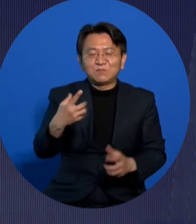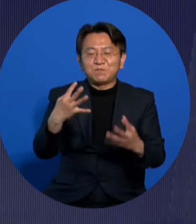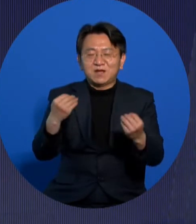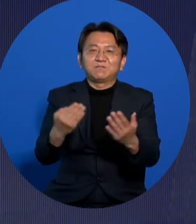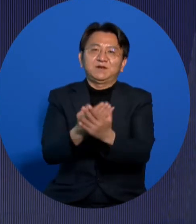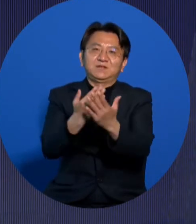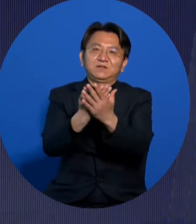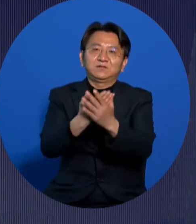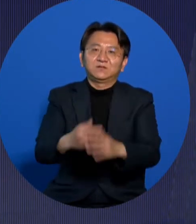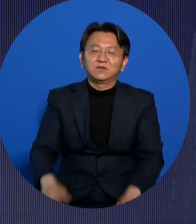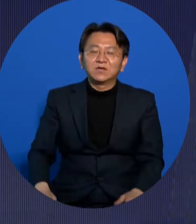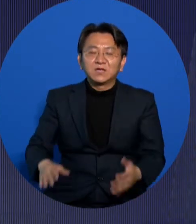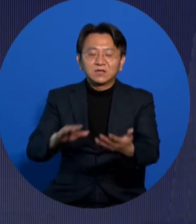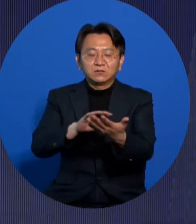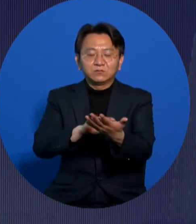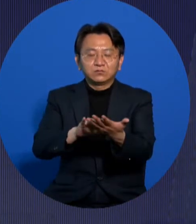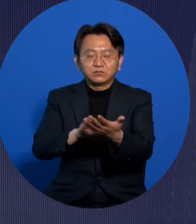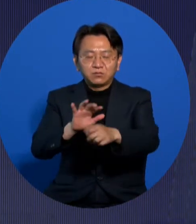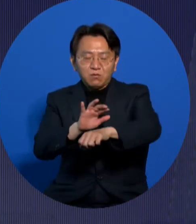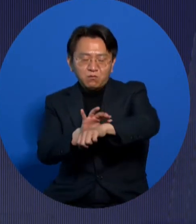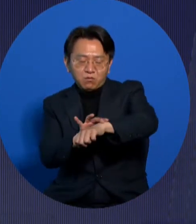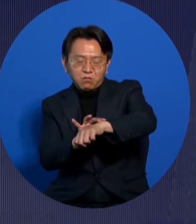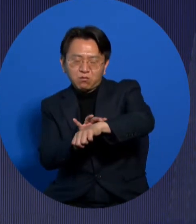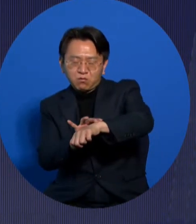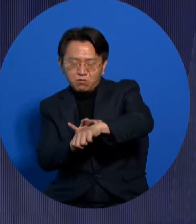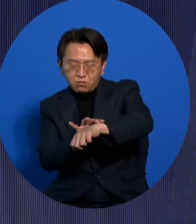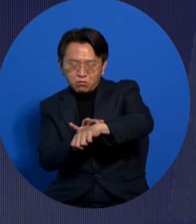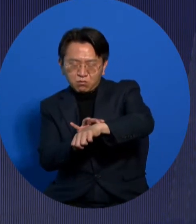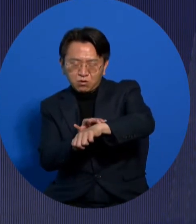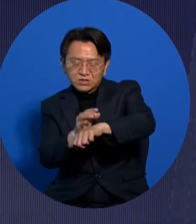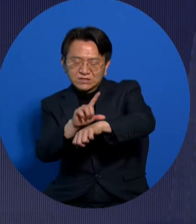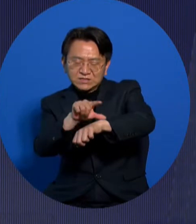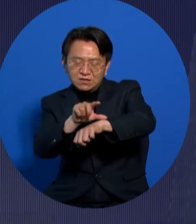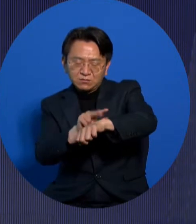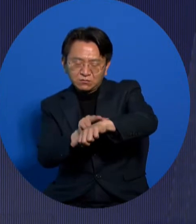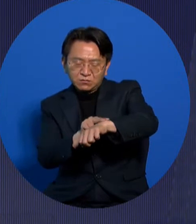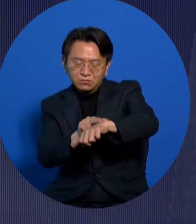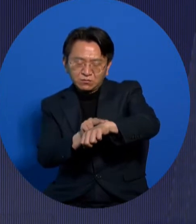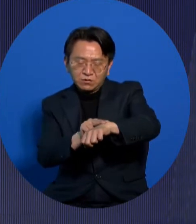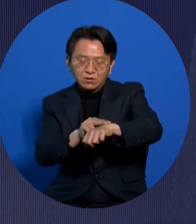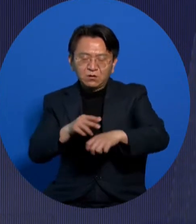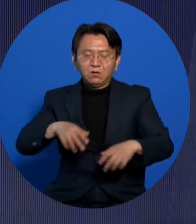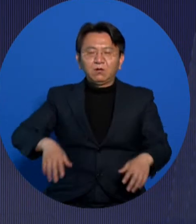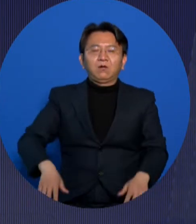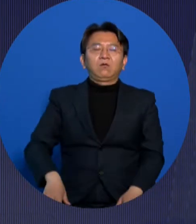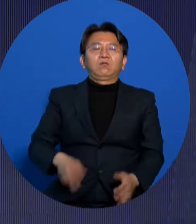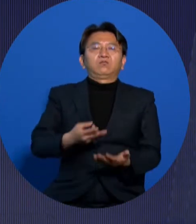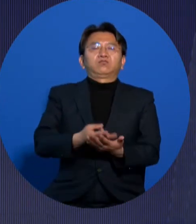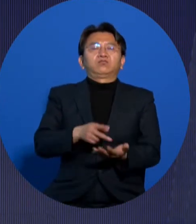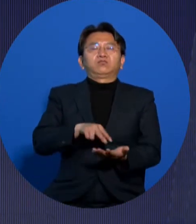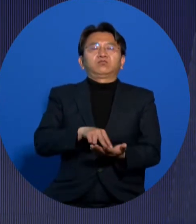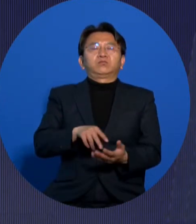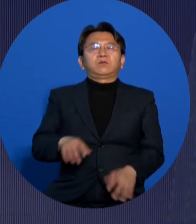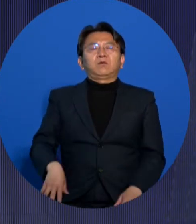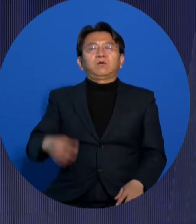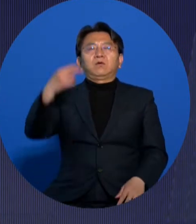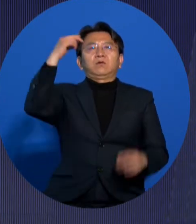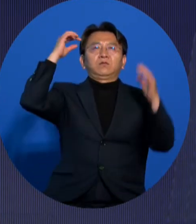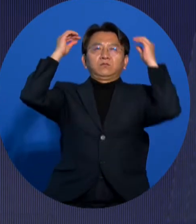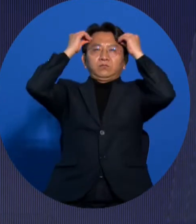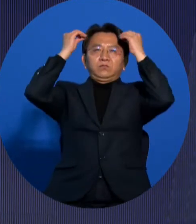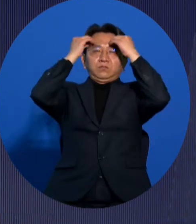점자 스마트워치를 비롯하여 전신마비 장애인의 뇌신호를 분석해 생각한 대로 움직일 수 있는